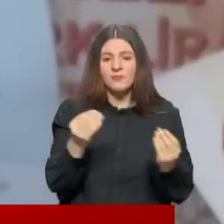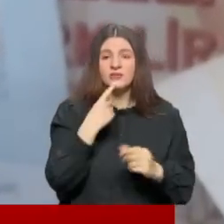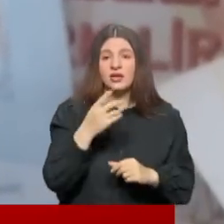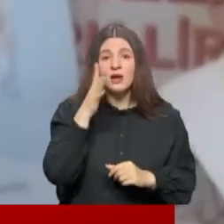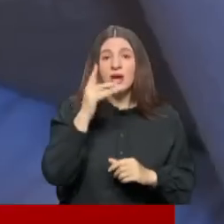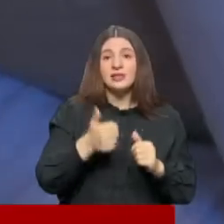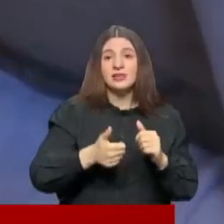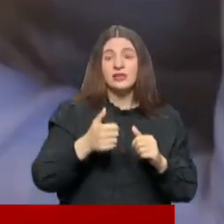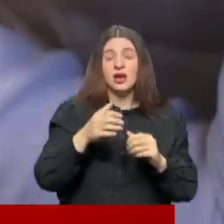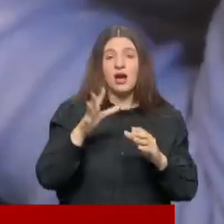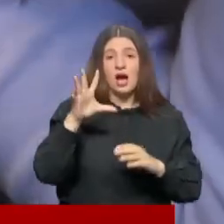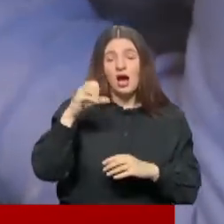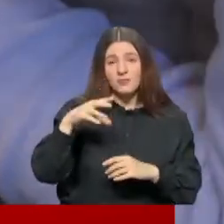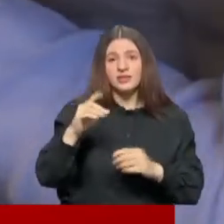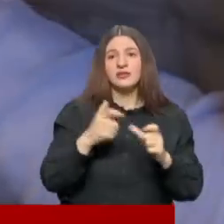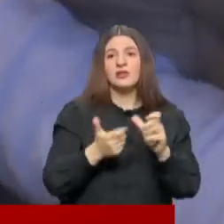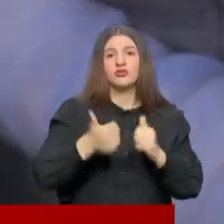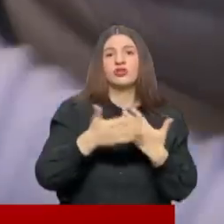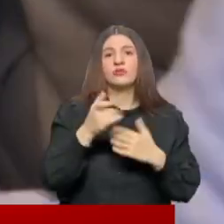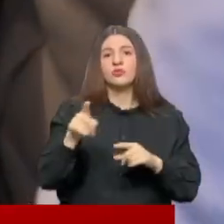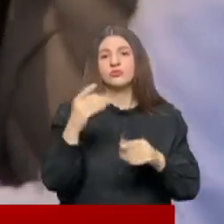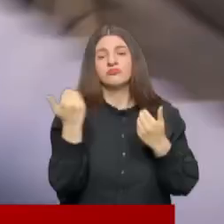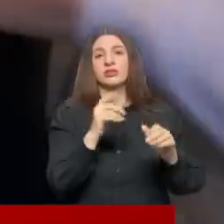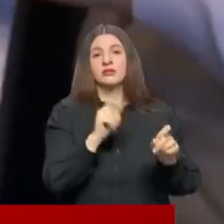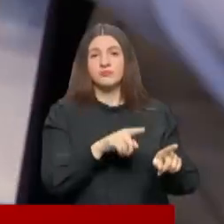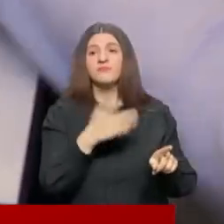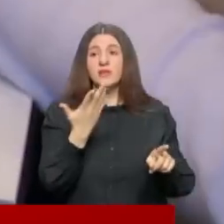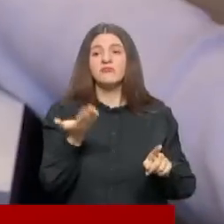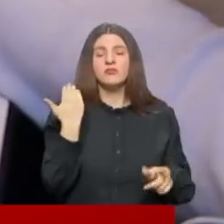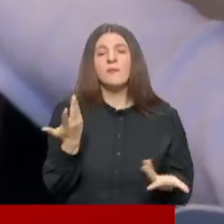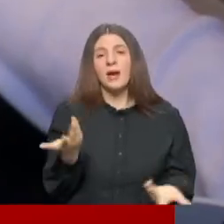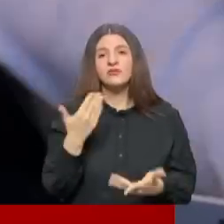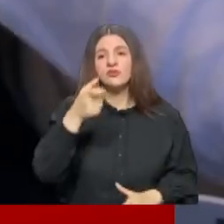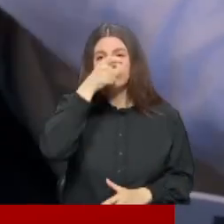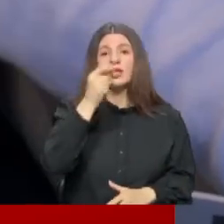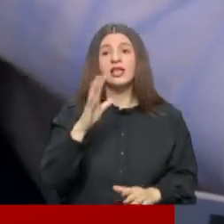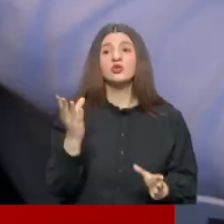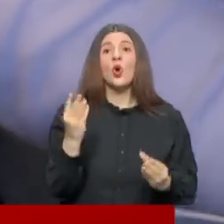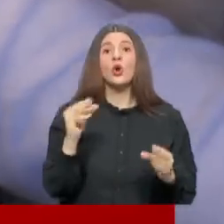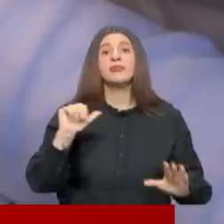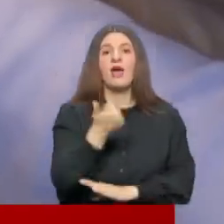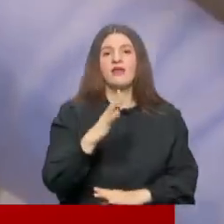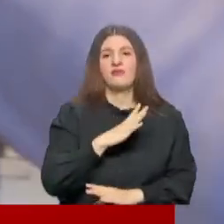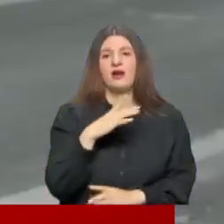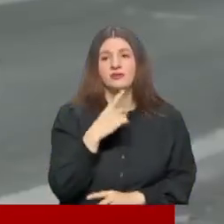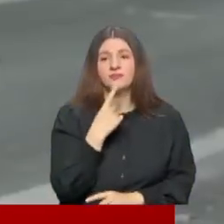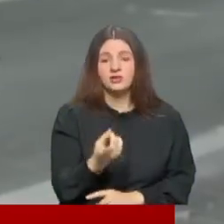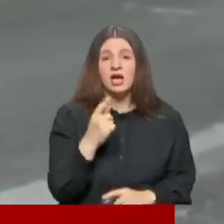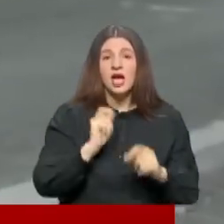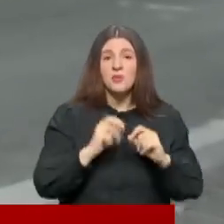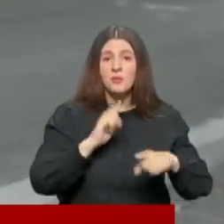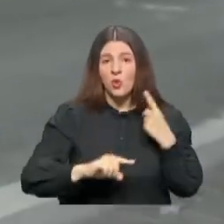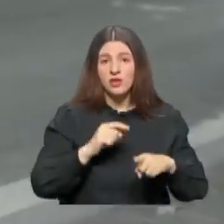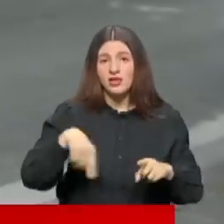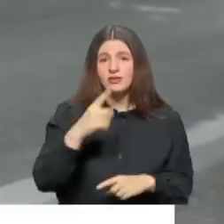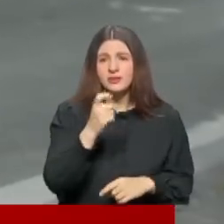Genel Başkan Vekili Numan Kurtulmuş bu tabloyu destekledi. Geçmişte maalesef Türk lirası çok değerliydi cümlesini kurdu. Ekonomi